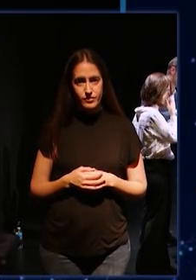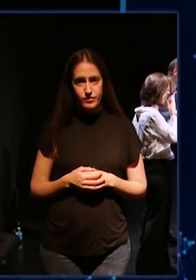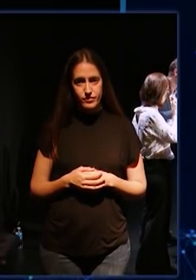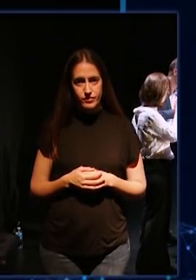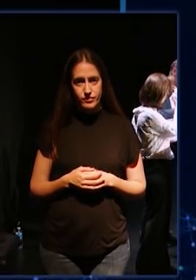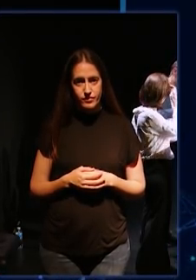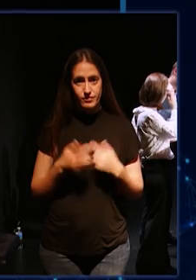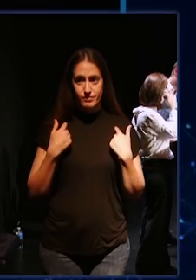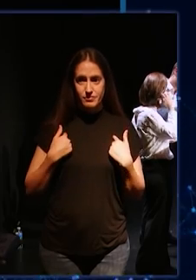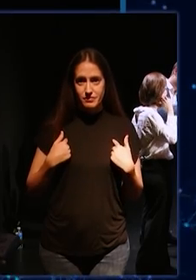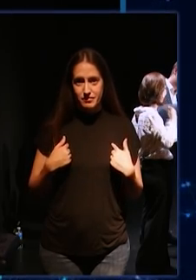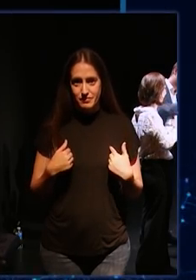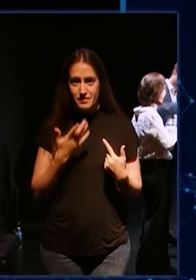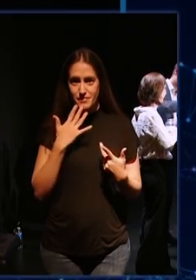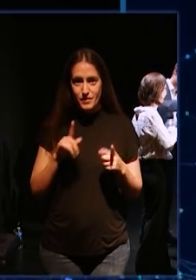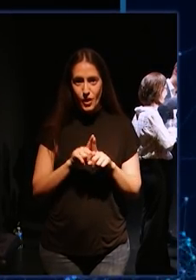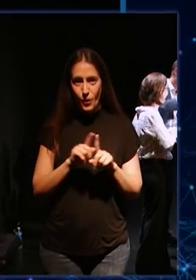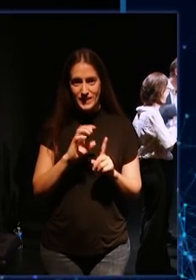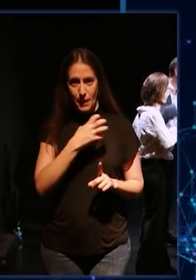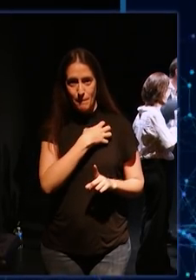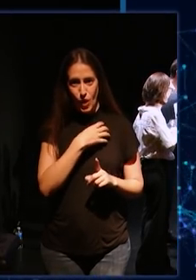Em sento com els senyors aquells de la Champions, una mica, eh?